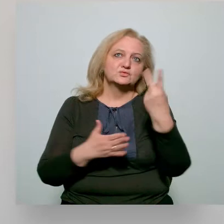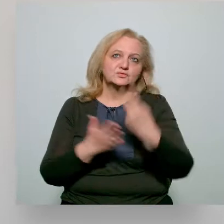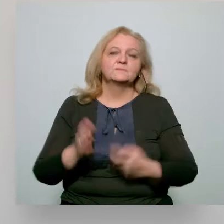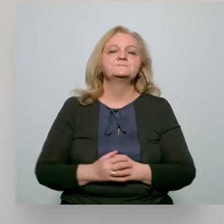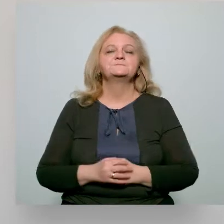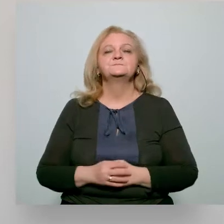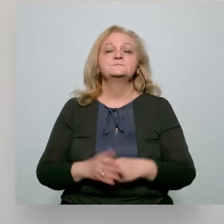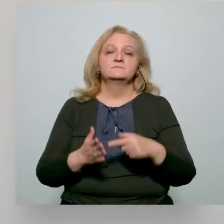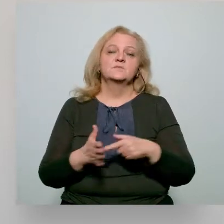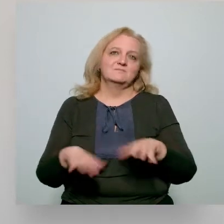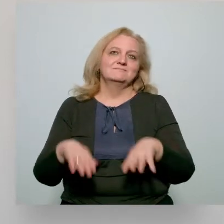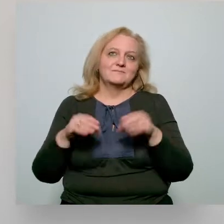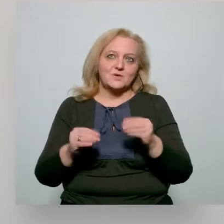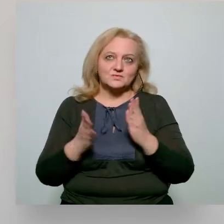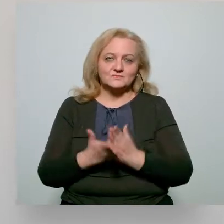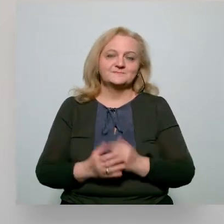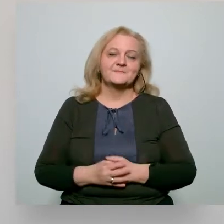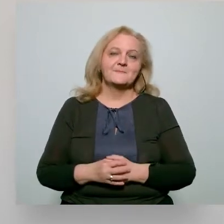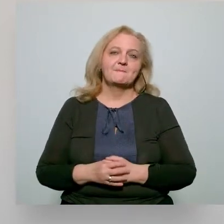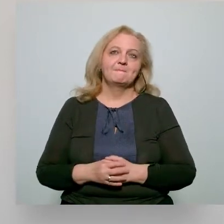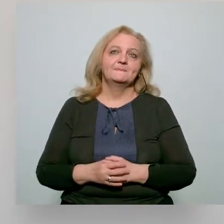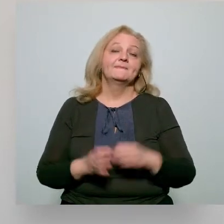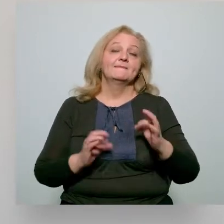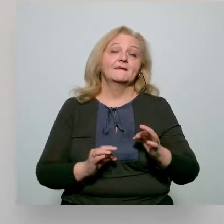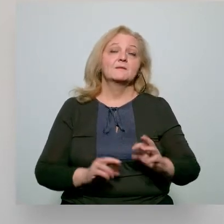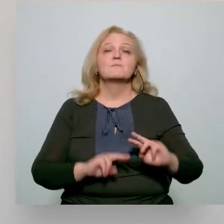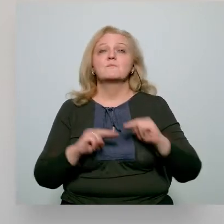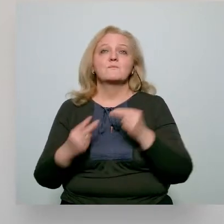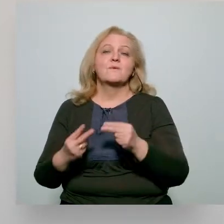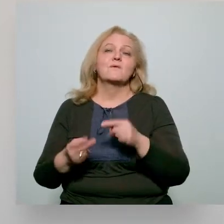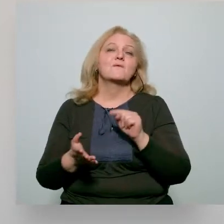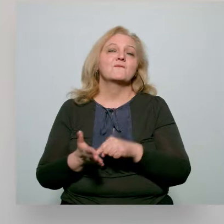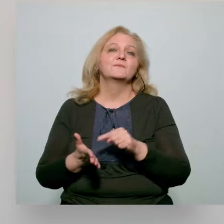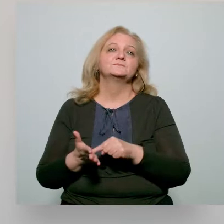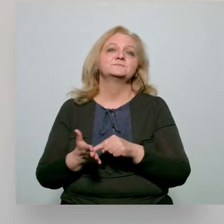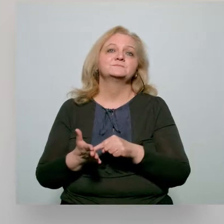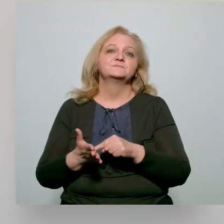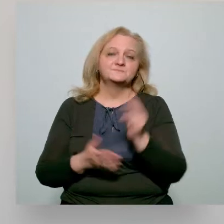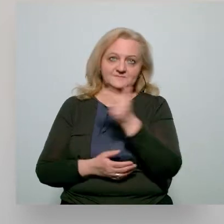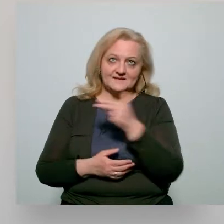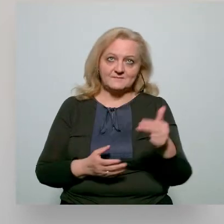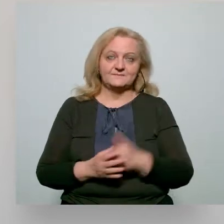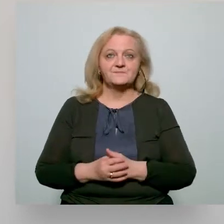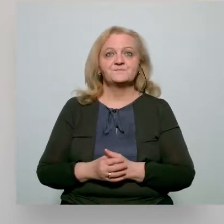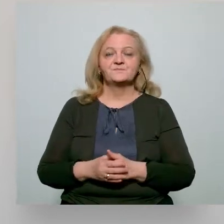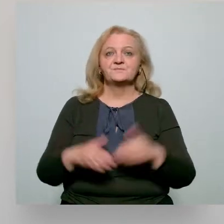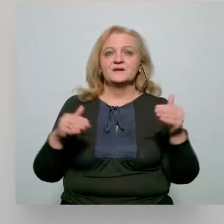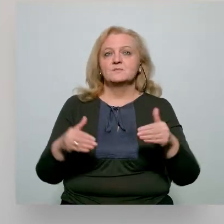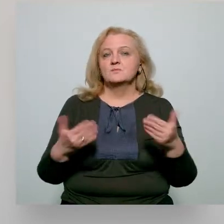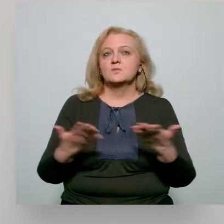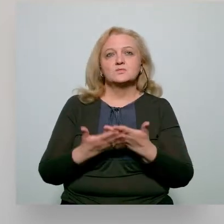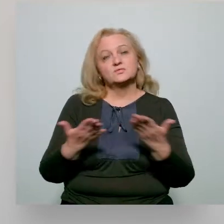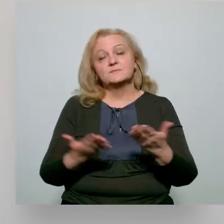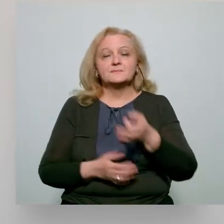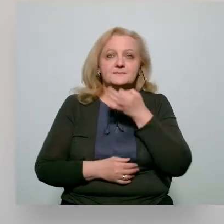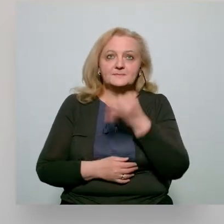Tyle wprowadzenia i wróćmy do samego tematu i może pytania, które